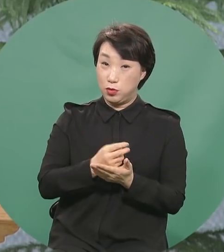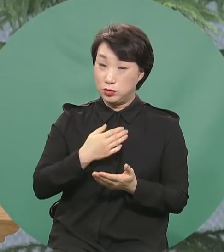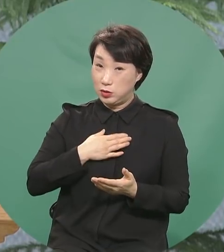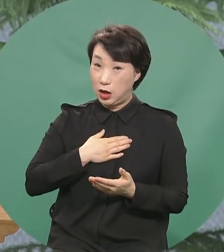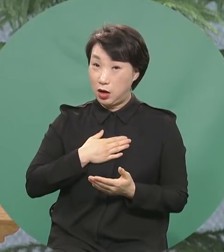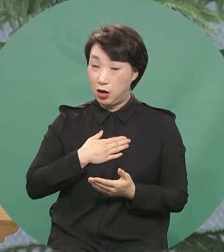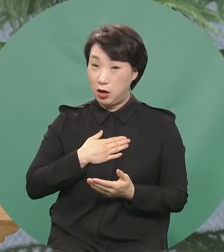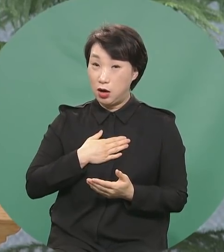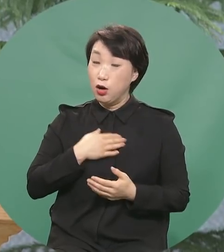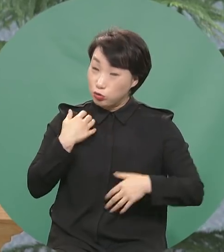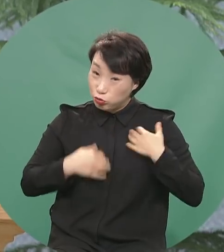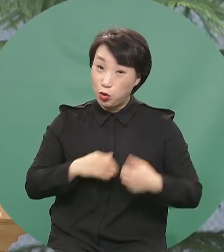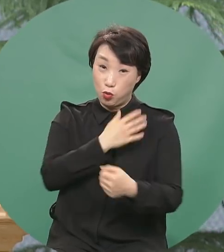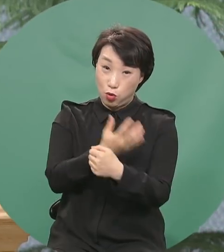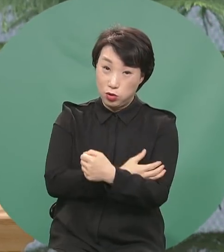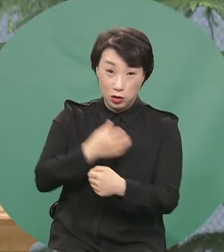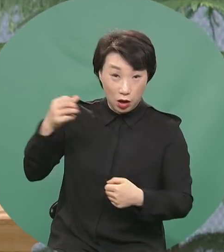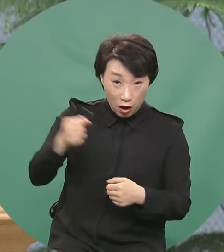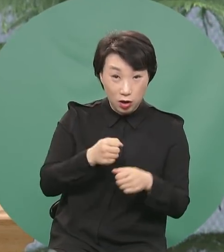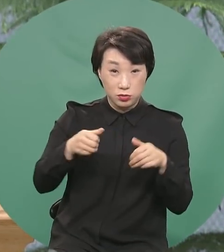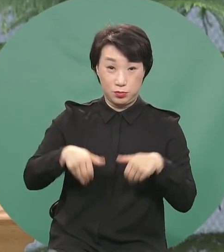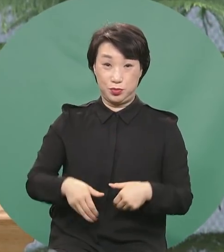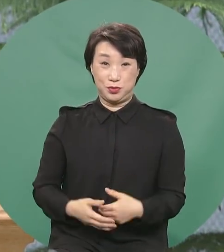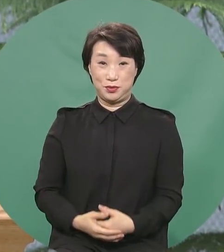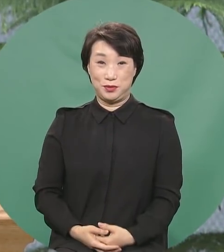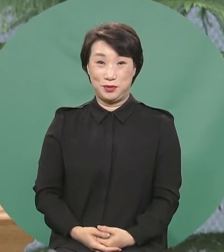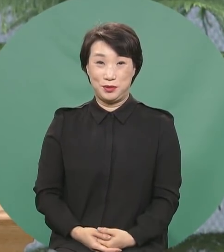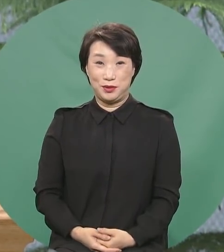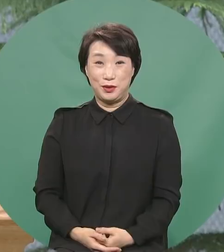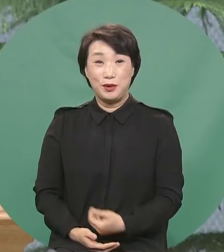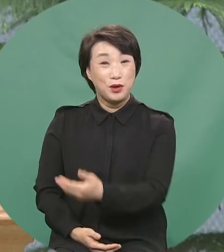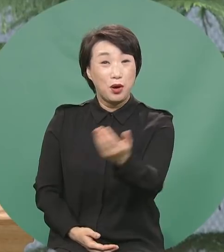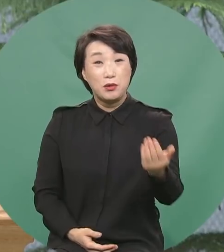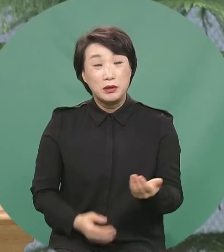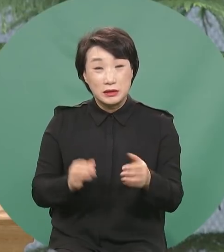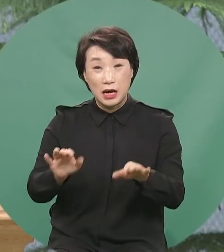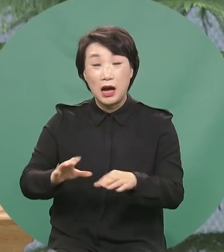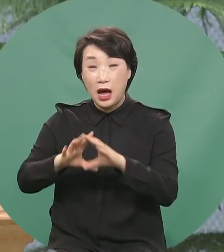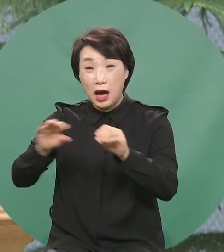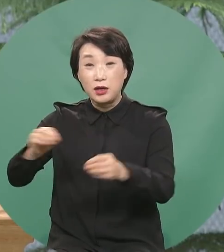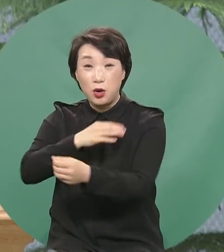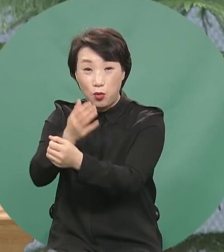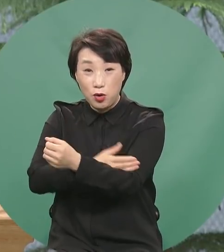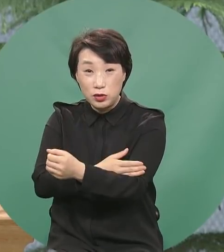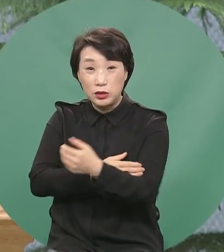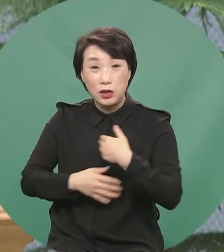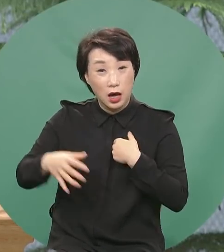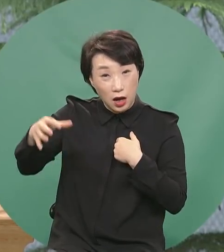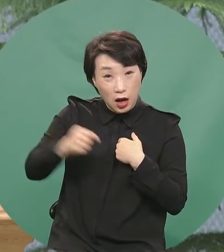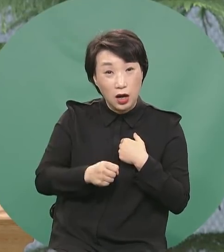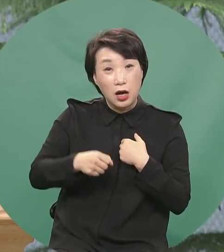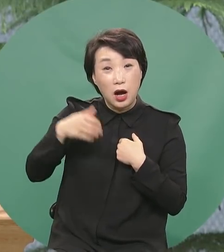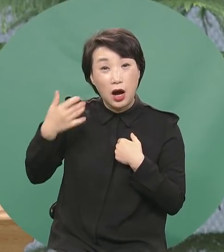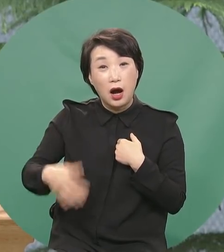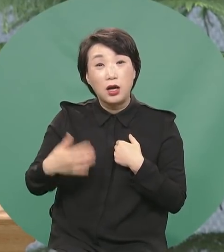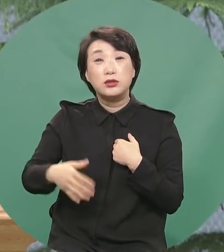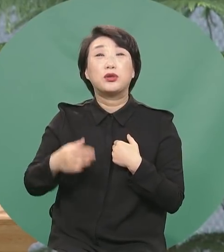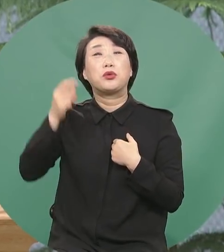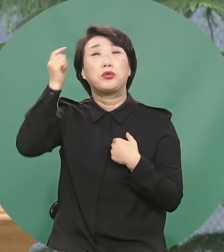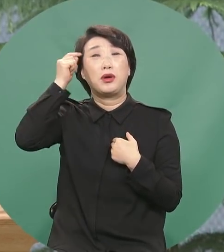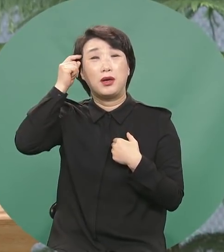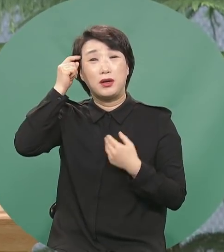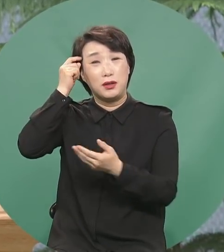내가 누릴 권리이거늘 어째서 해결하신 권리를 우리는 법을 수용하지